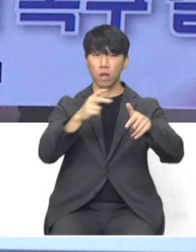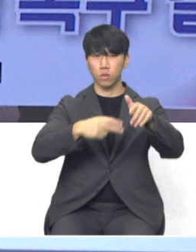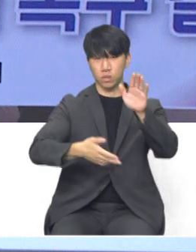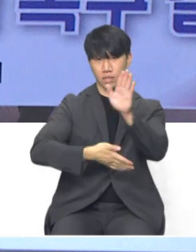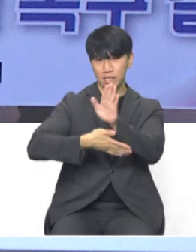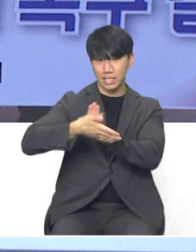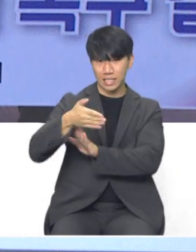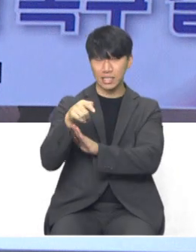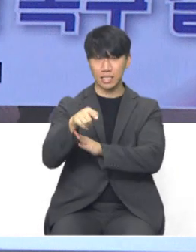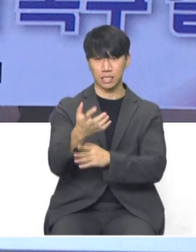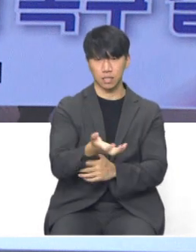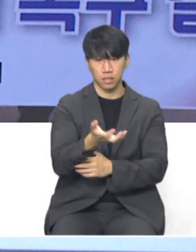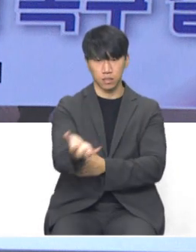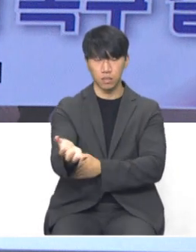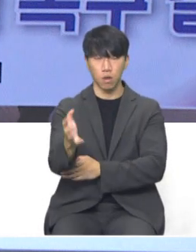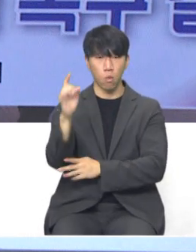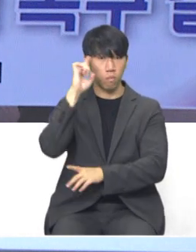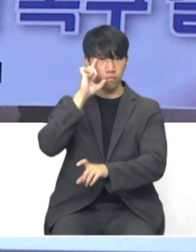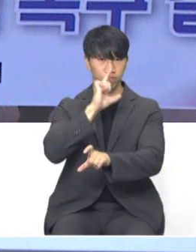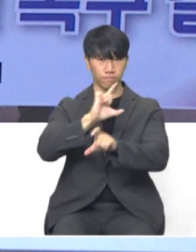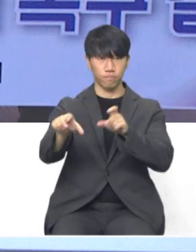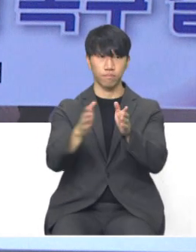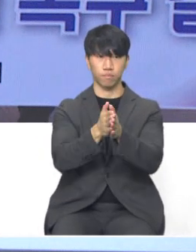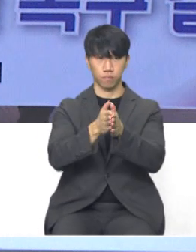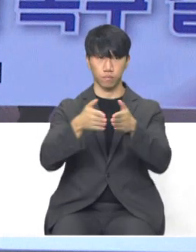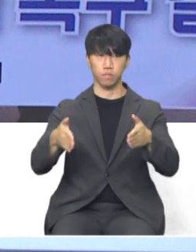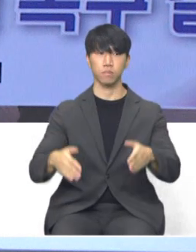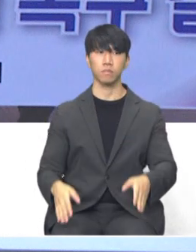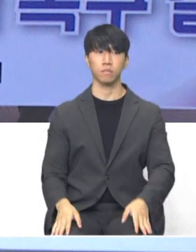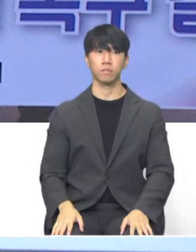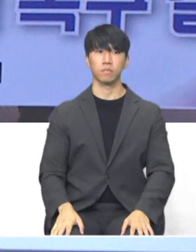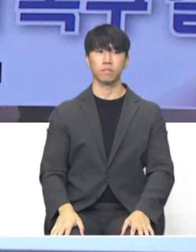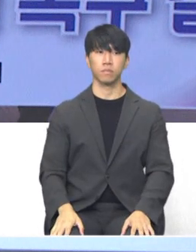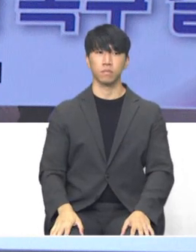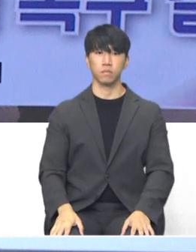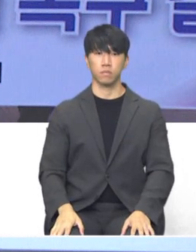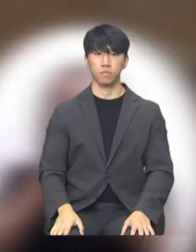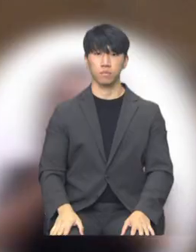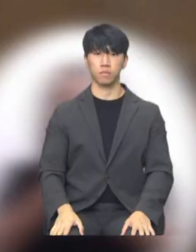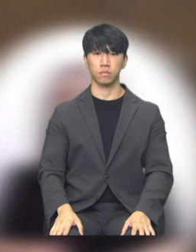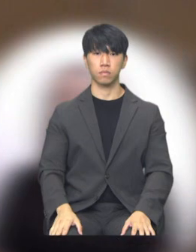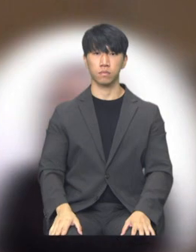논의를 본격화하고 있습니다. LG 헬로비전 이세진 기자의 보도입니다.